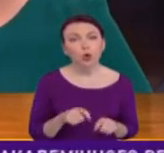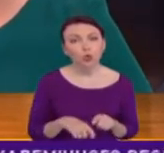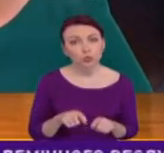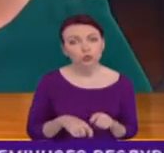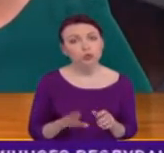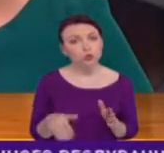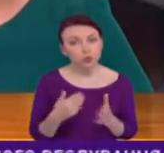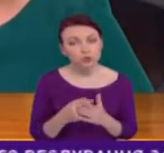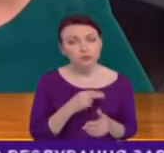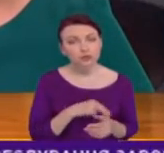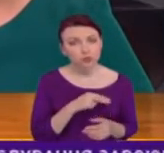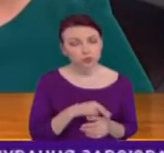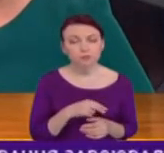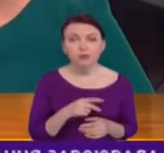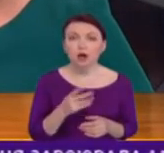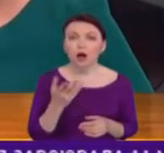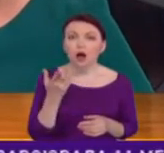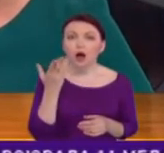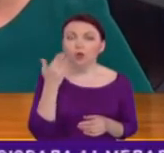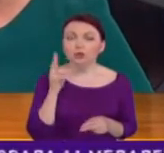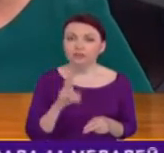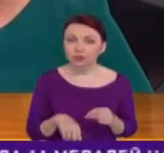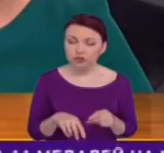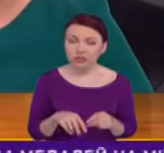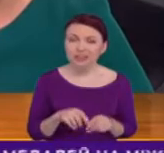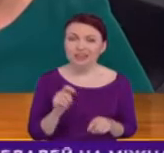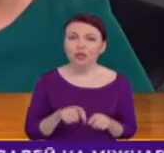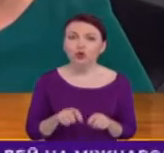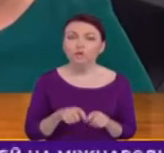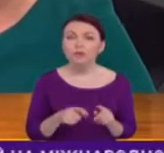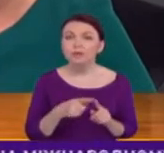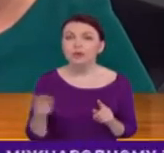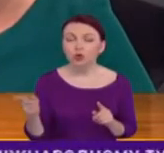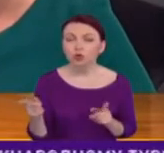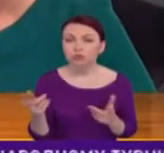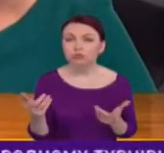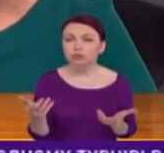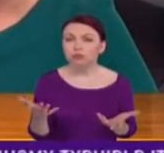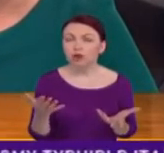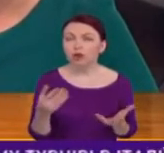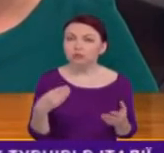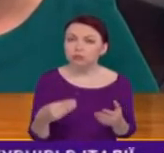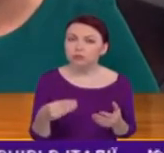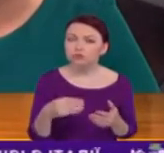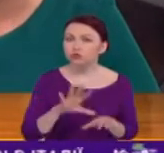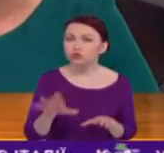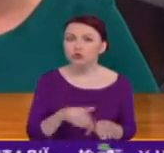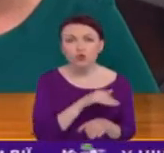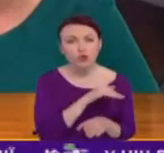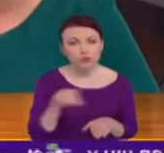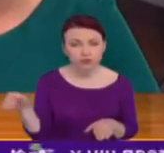дійсно досі працюють. А завершення тестового періоду процесу саме